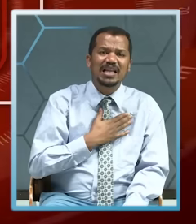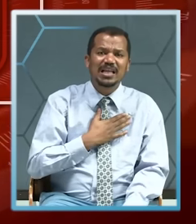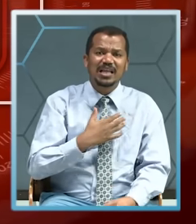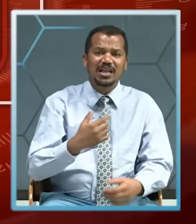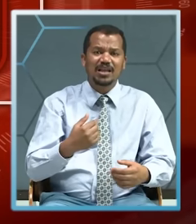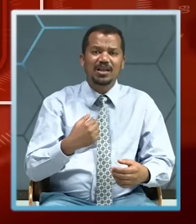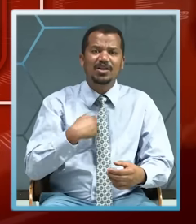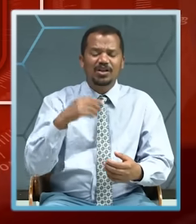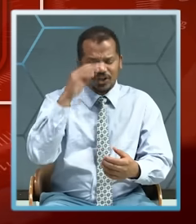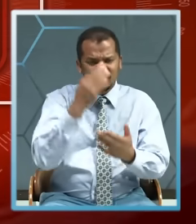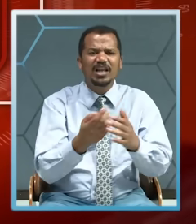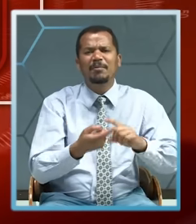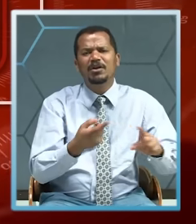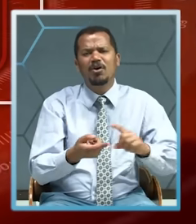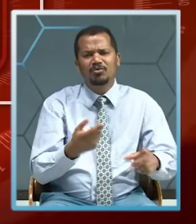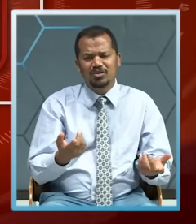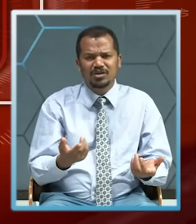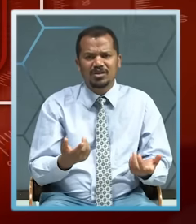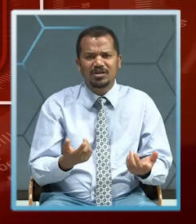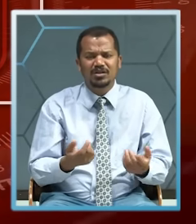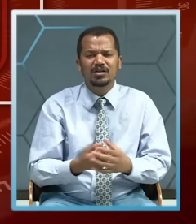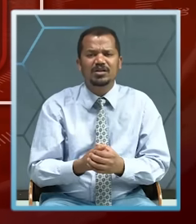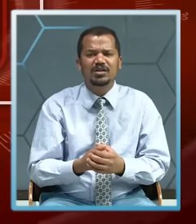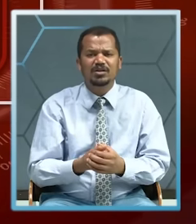ተቃዋሚ ናቸው እንግዲህ በጥይት የደበደቡት።